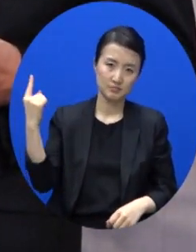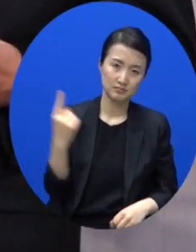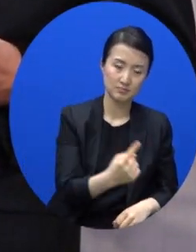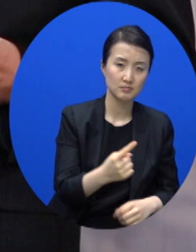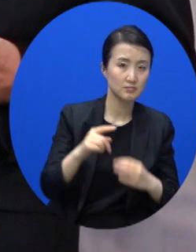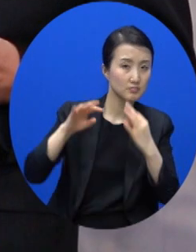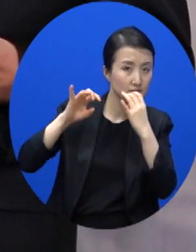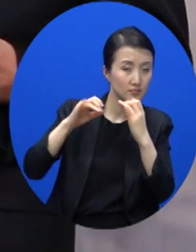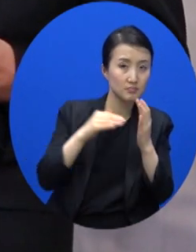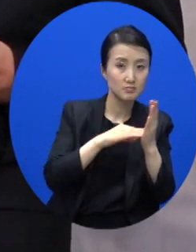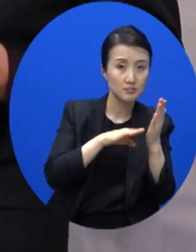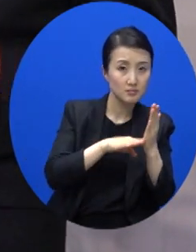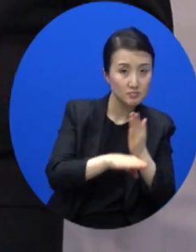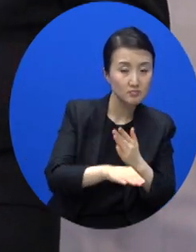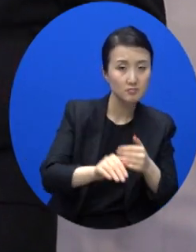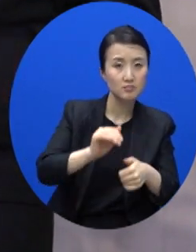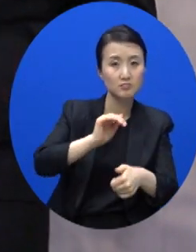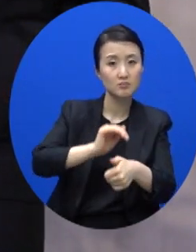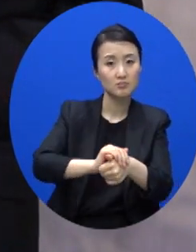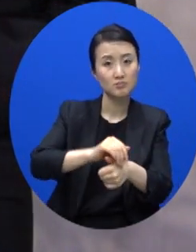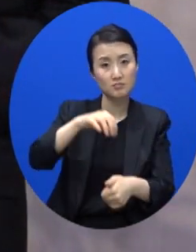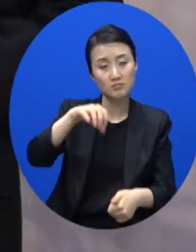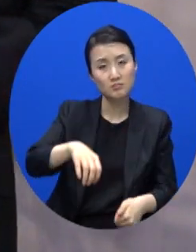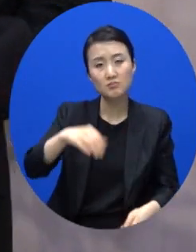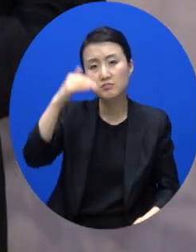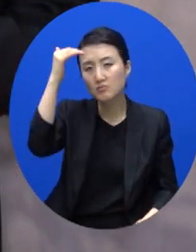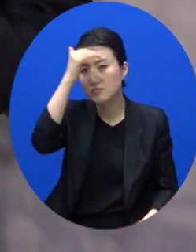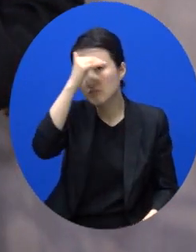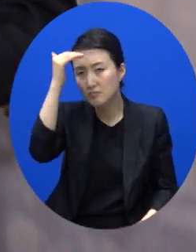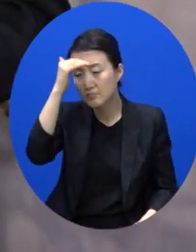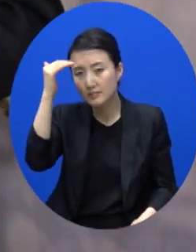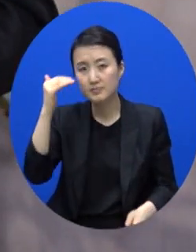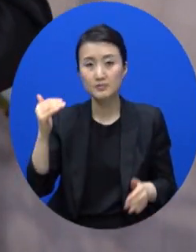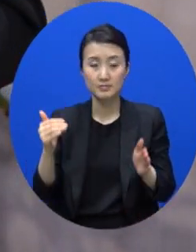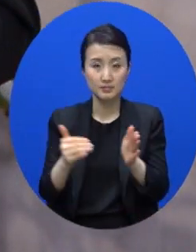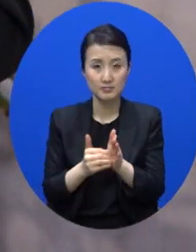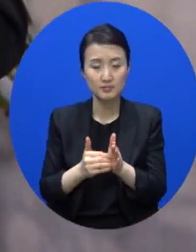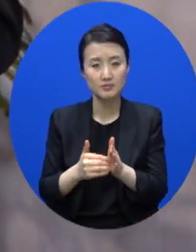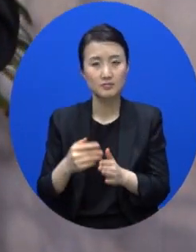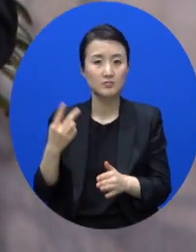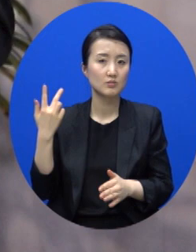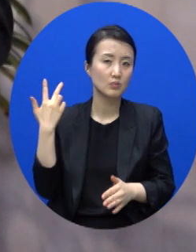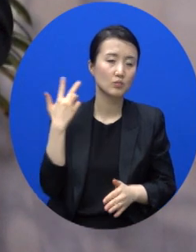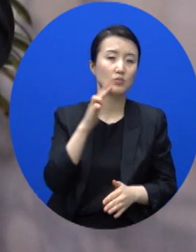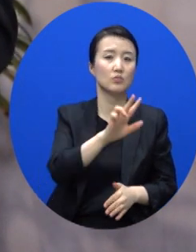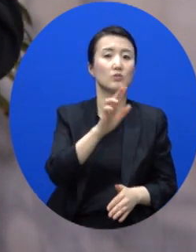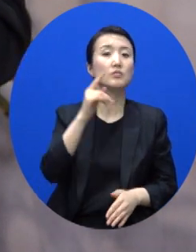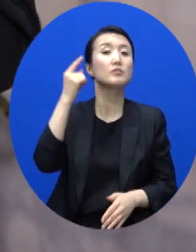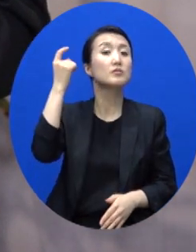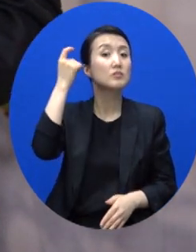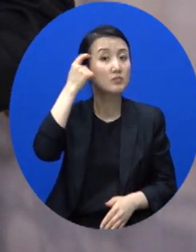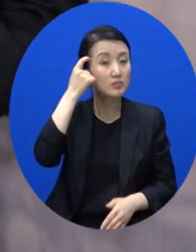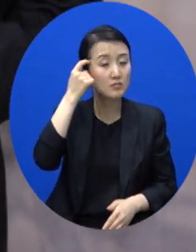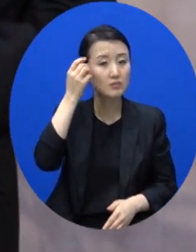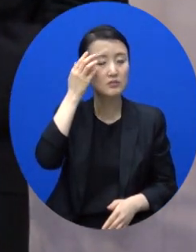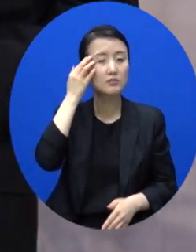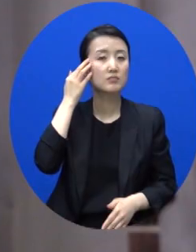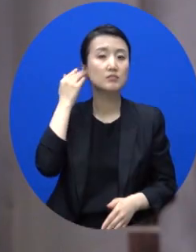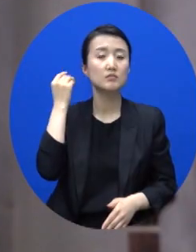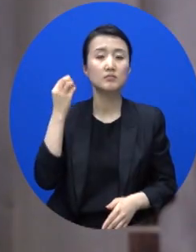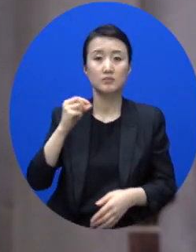경주를 제가 구경을 하고 가려고 경주를 왔는데 경주가